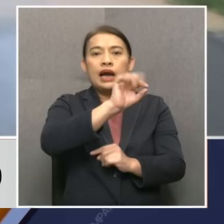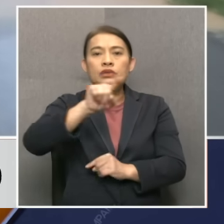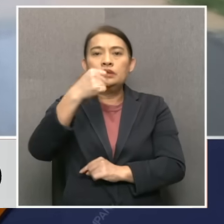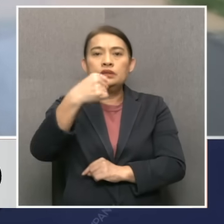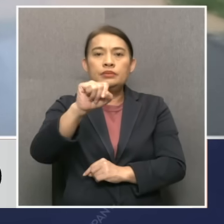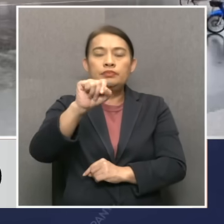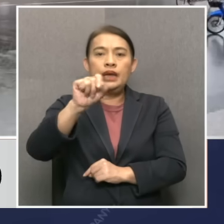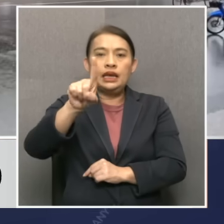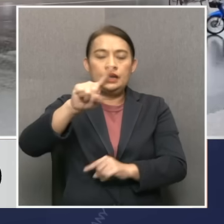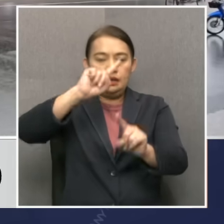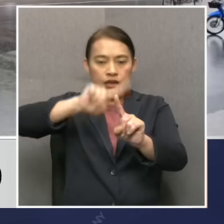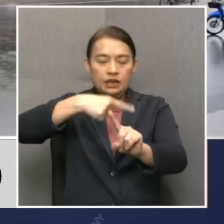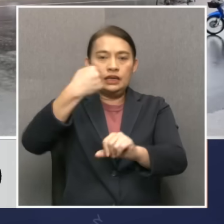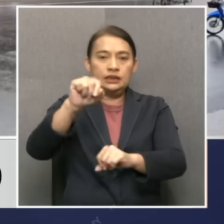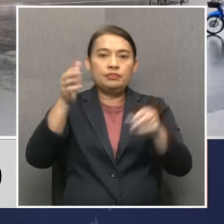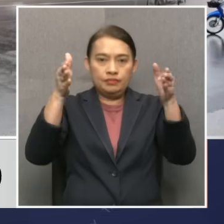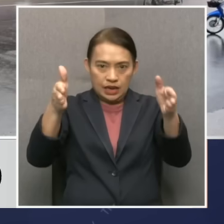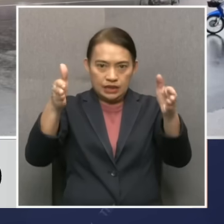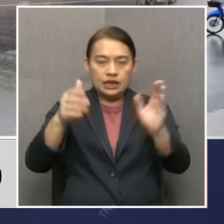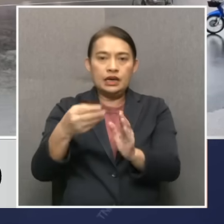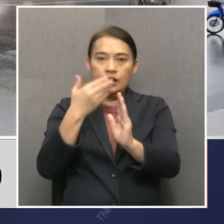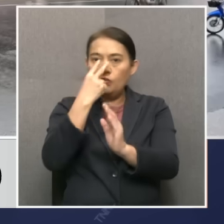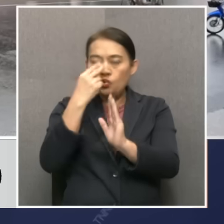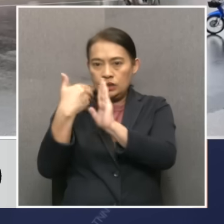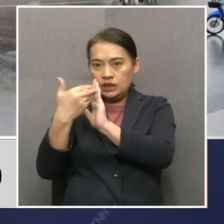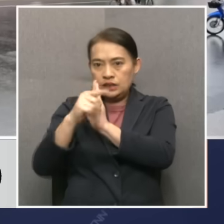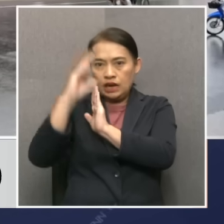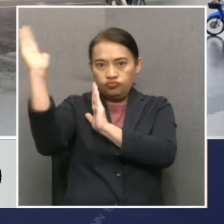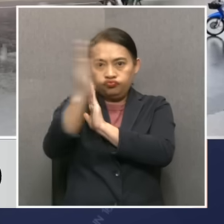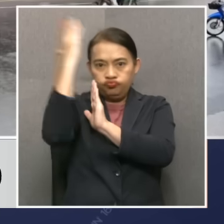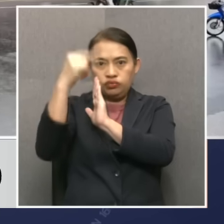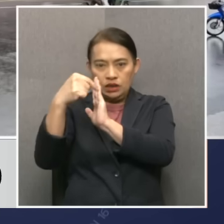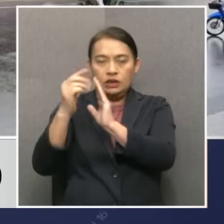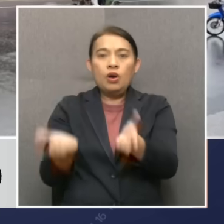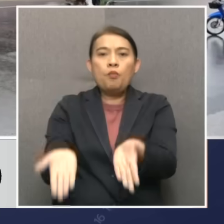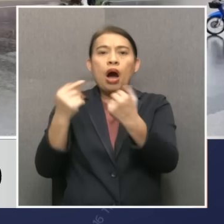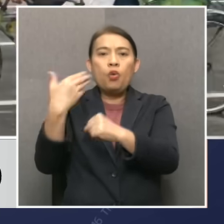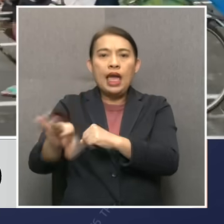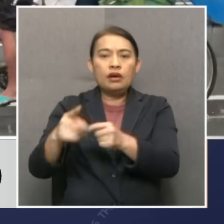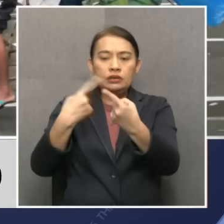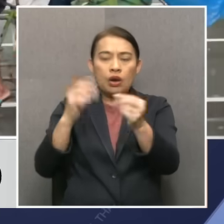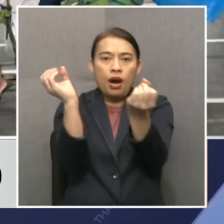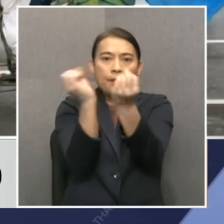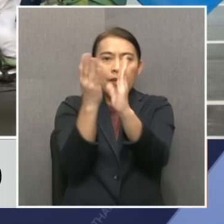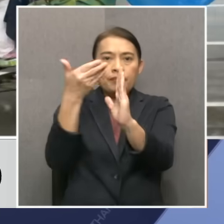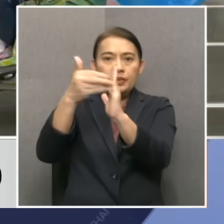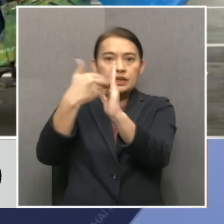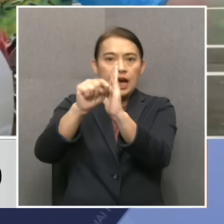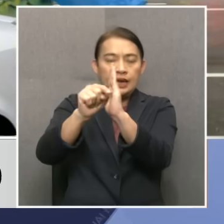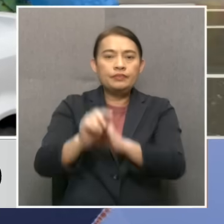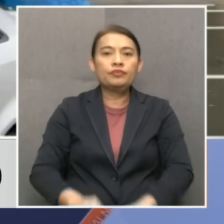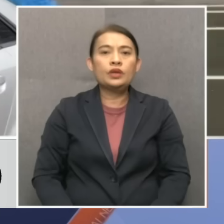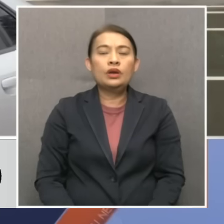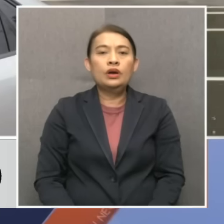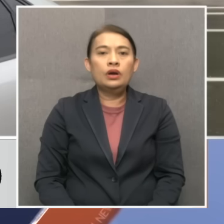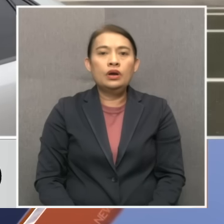ที่พื้นที่ภาคอีสานที่อาจจะได้รับผลกระทบจากพายุโคอินุที่แม้ว่าจะเริ่มอ่อนกำลังลงแล้วอะค่ะข้อมูลที่อาจารย์พอจะอัปเดตให้พี่น้องประชาช